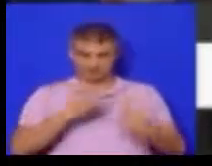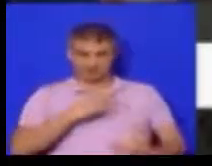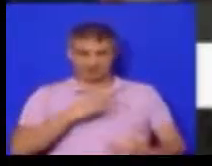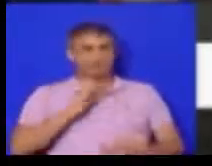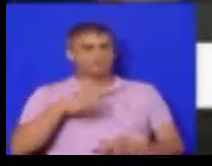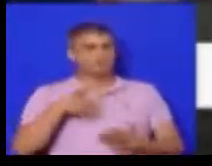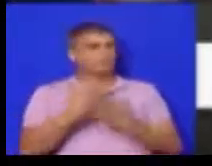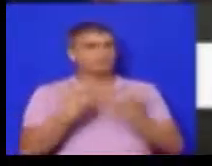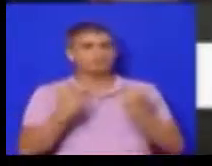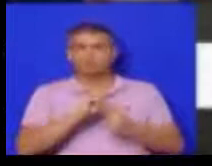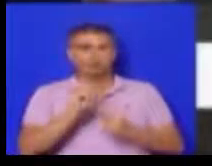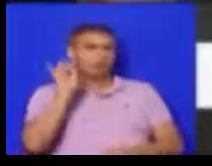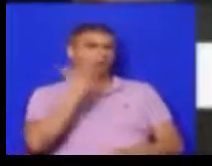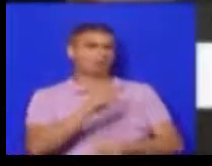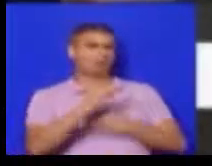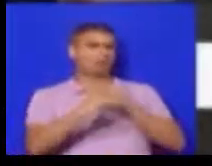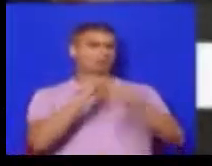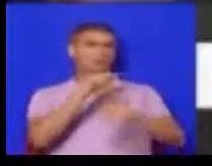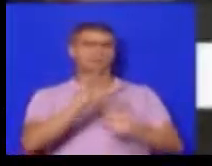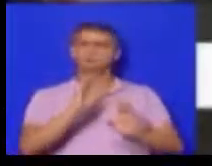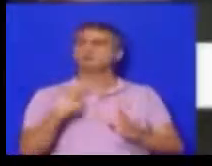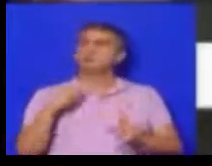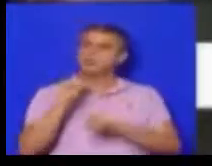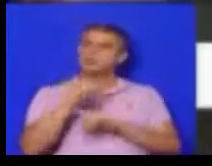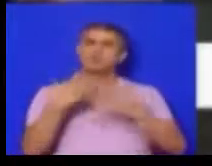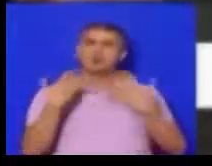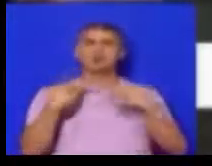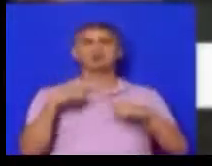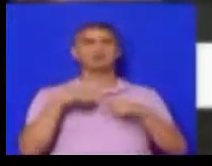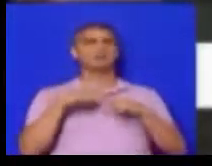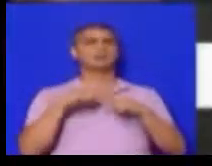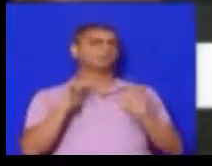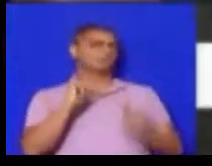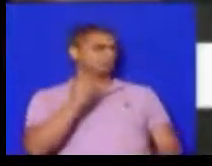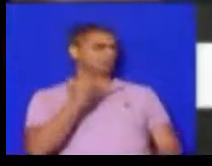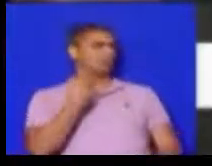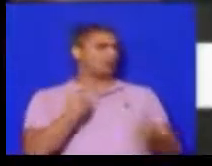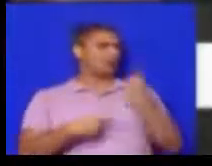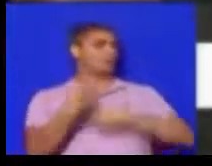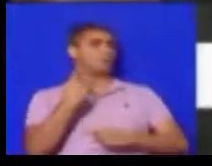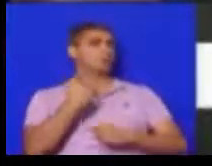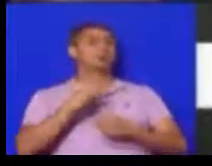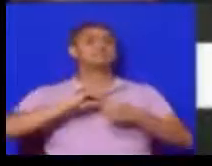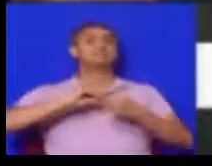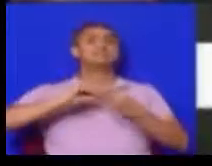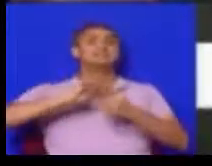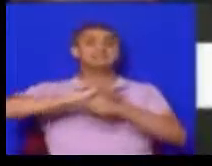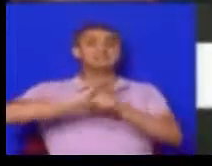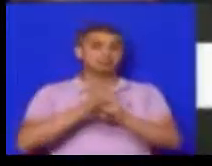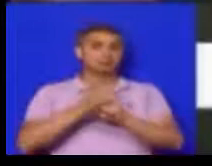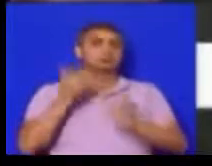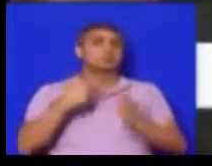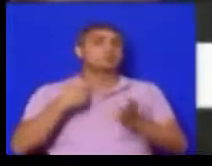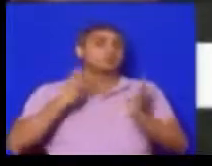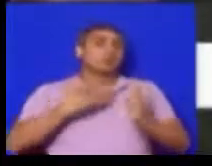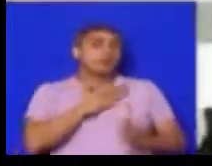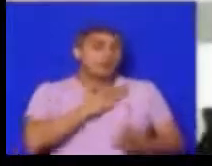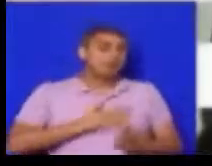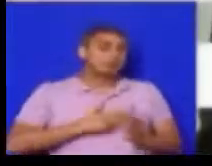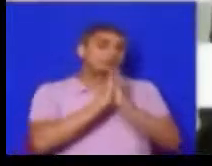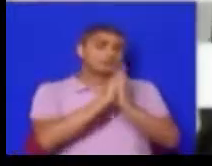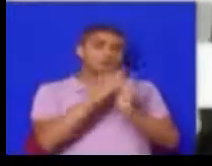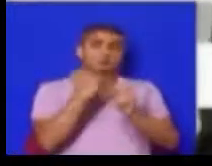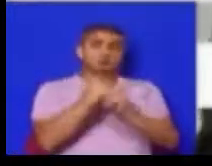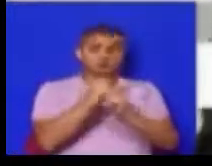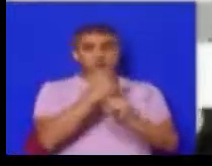לא להתנגד לתהליך הזה. כלומר, לבוא ברוח חיובית דווקא. כן, להפך. הסנקציות שאנחנו כל כך לחצנו לזה